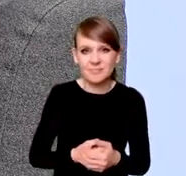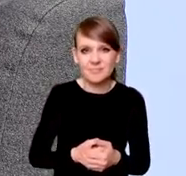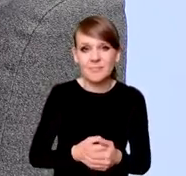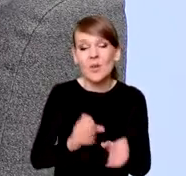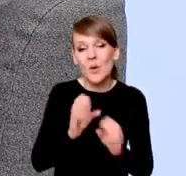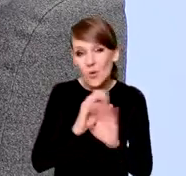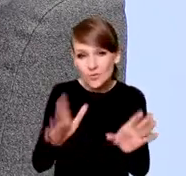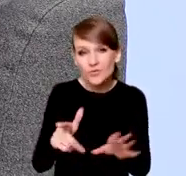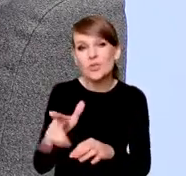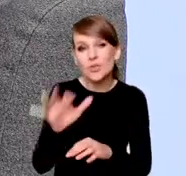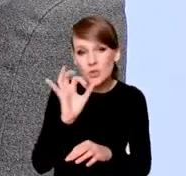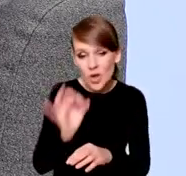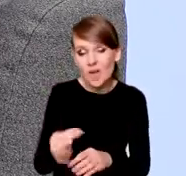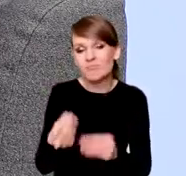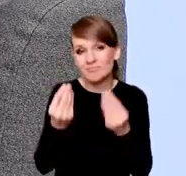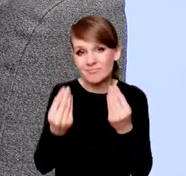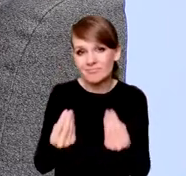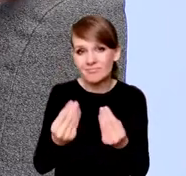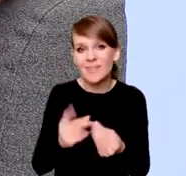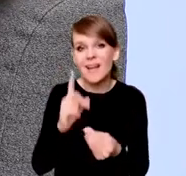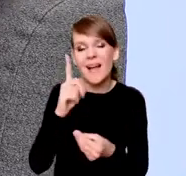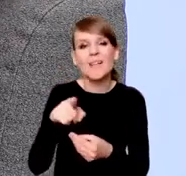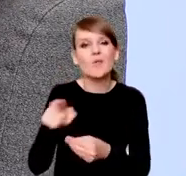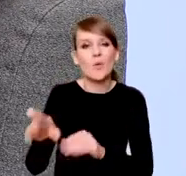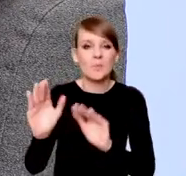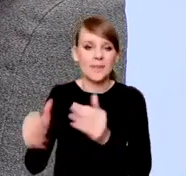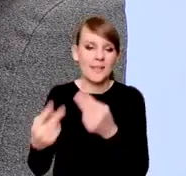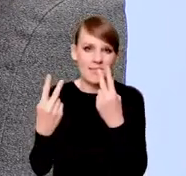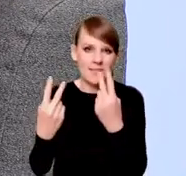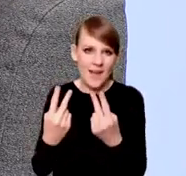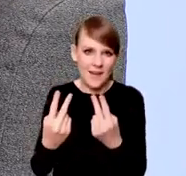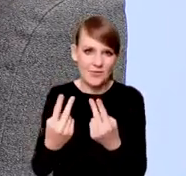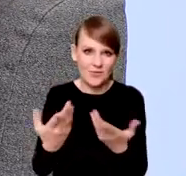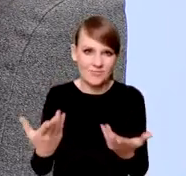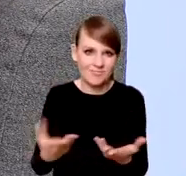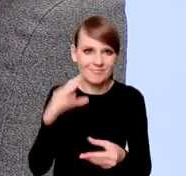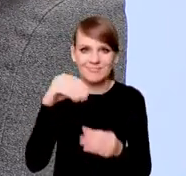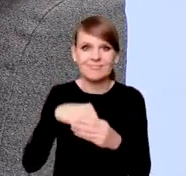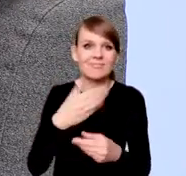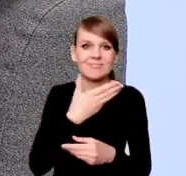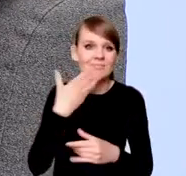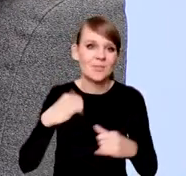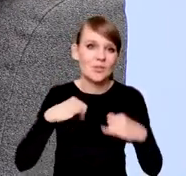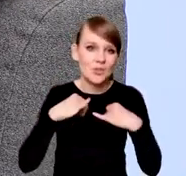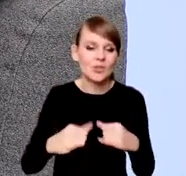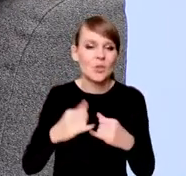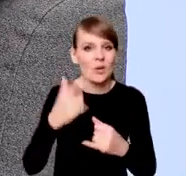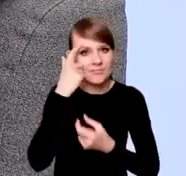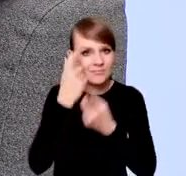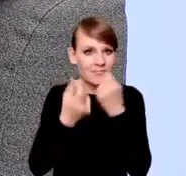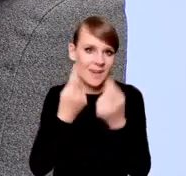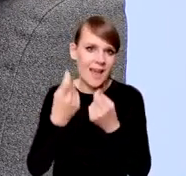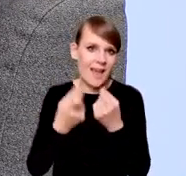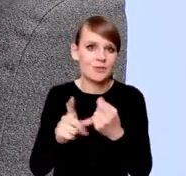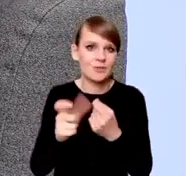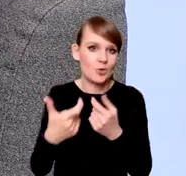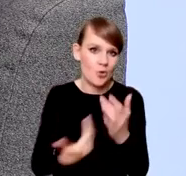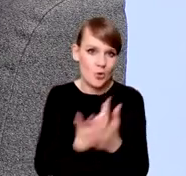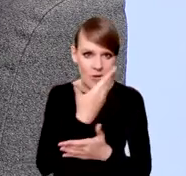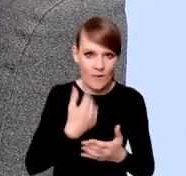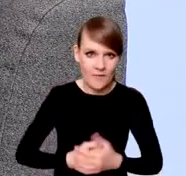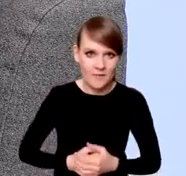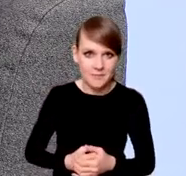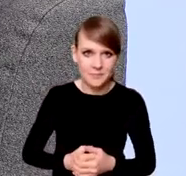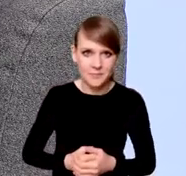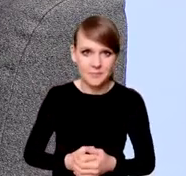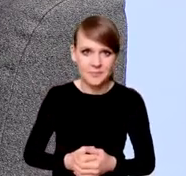cenne, atrakcyjne, ale mniej istotne. Nie ma tam tej siły kreacji tego, co nowe. Więc mówię